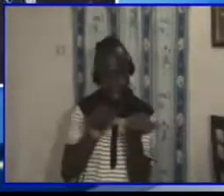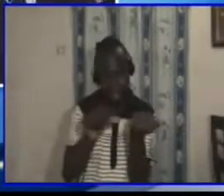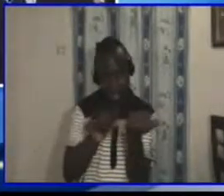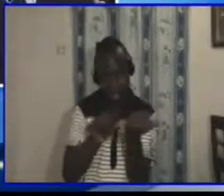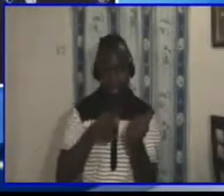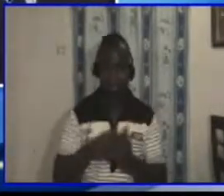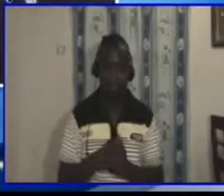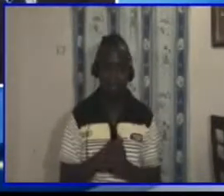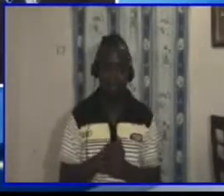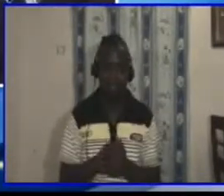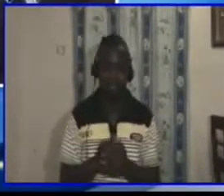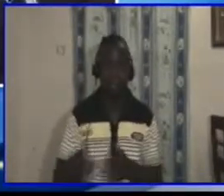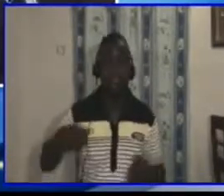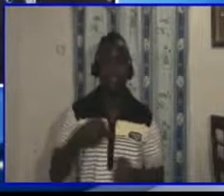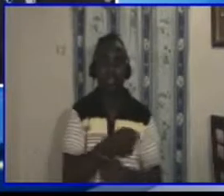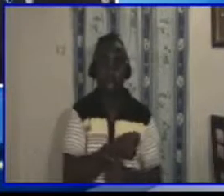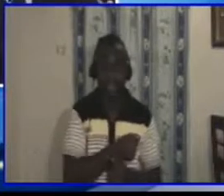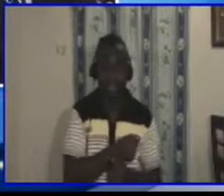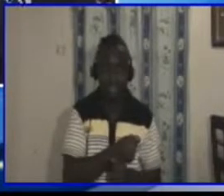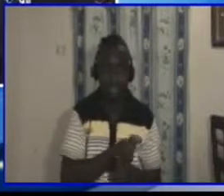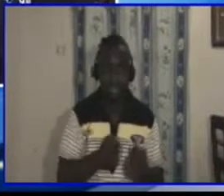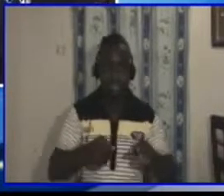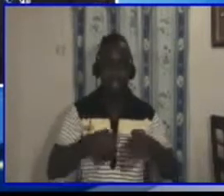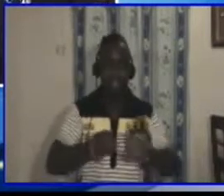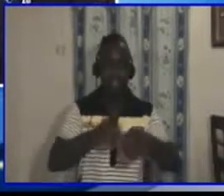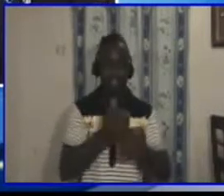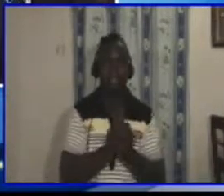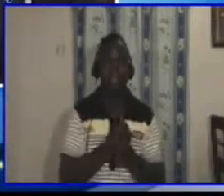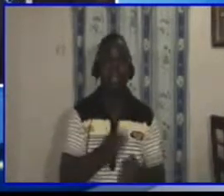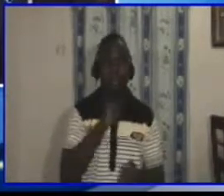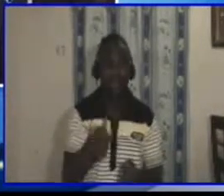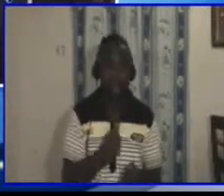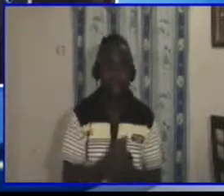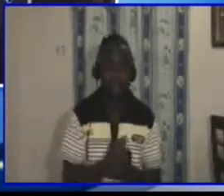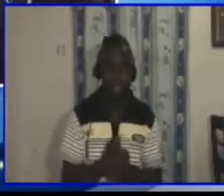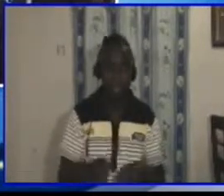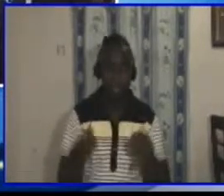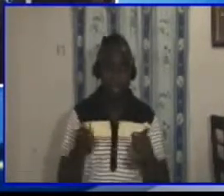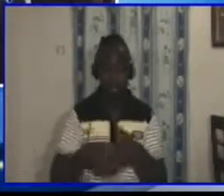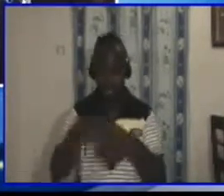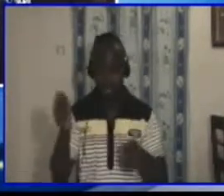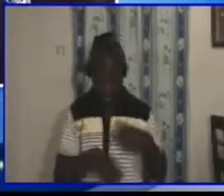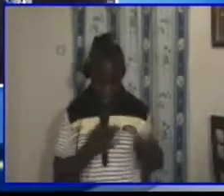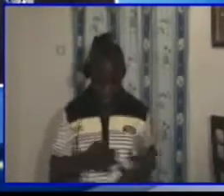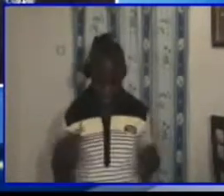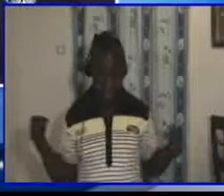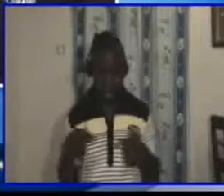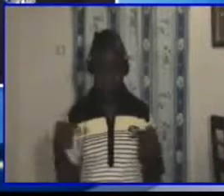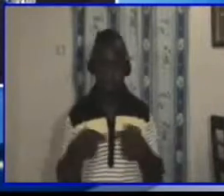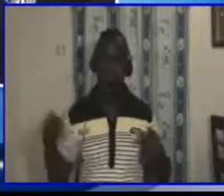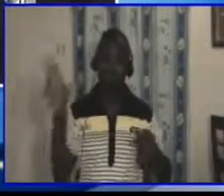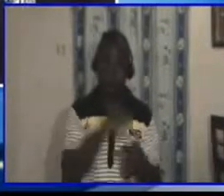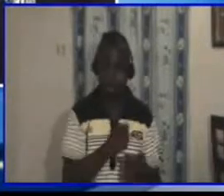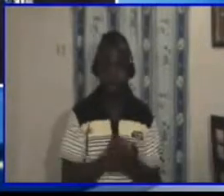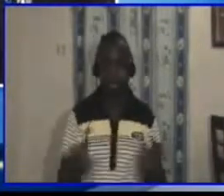agli insegnamenti di cristo e della posto lì noi